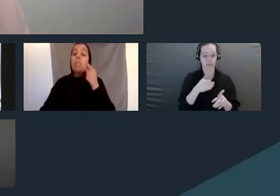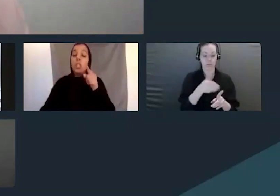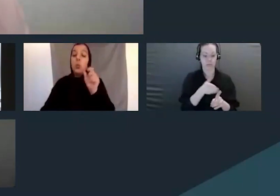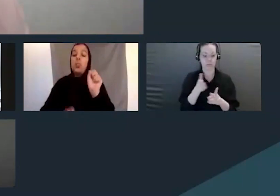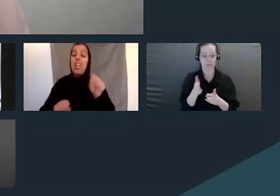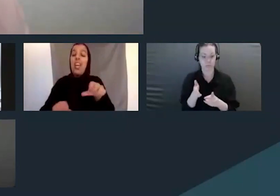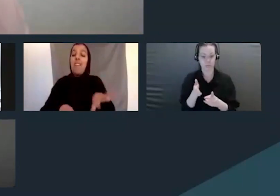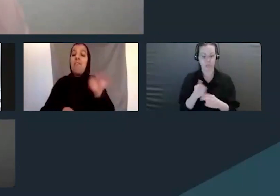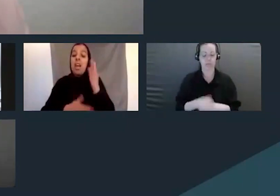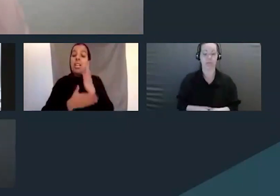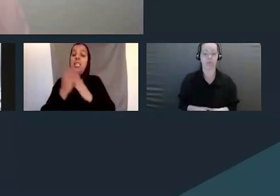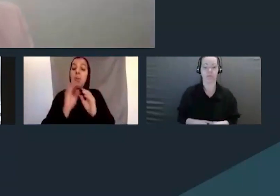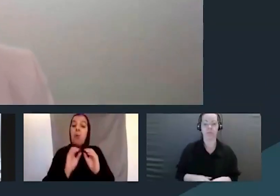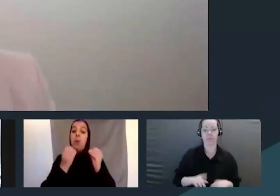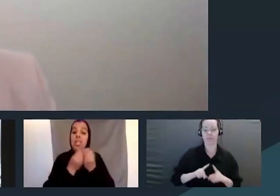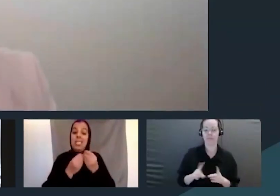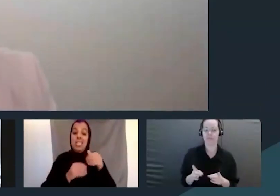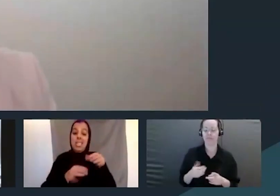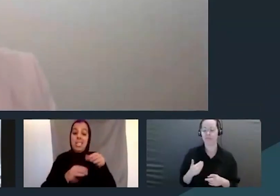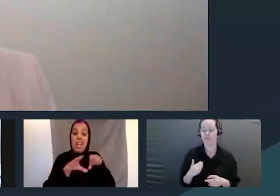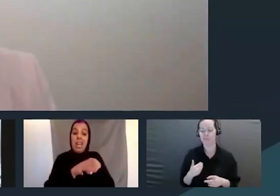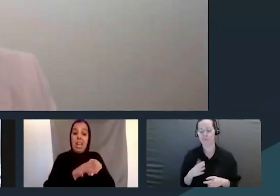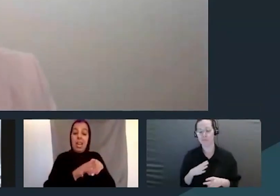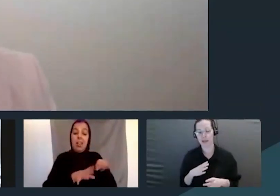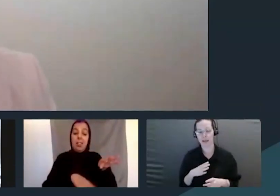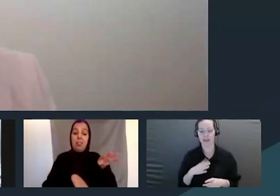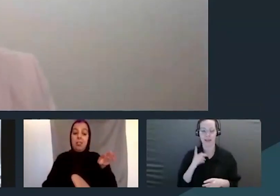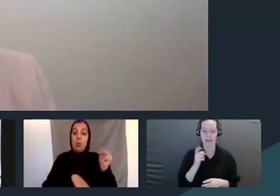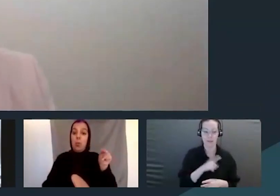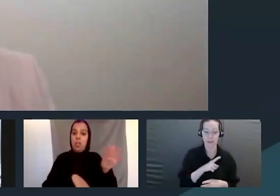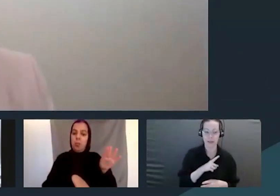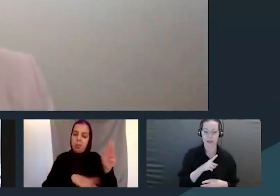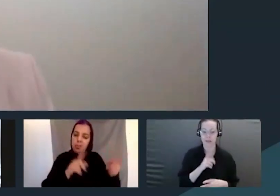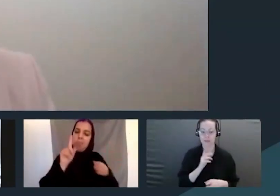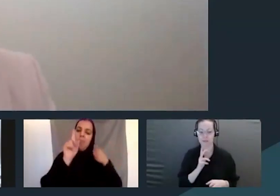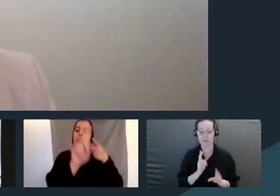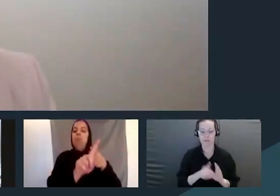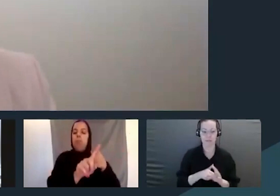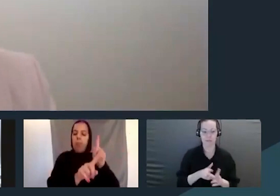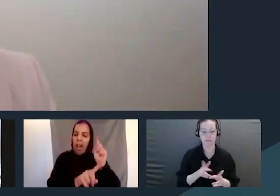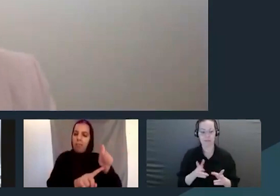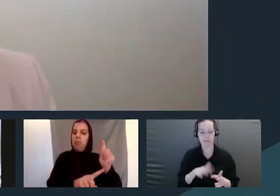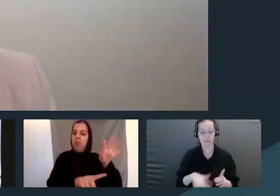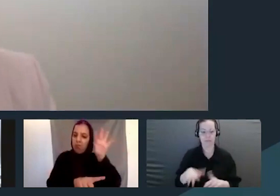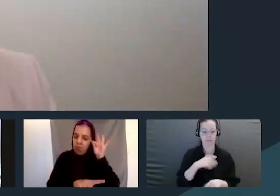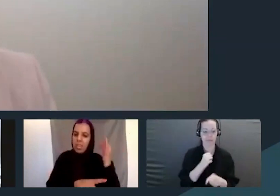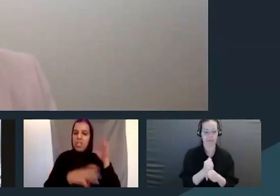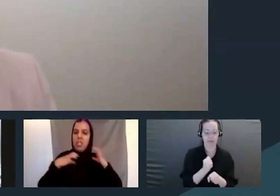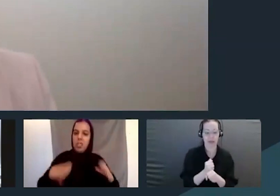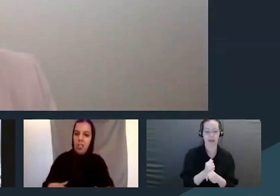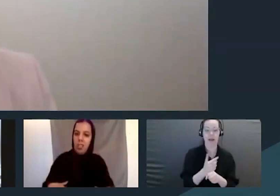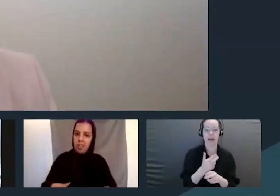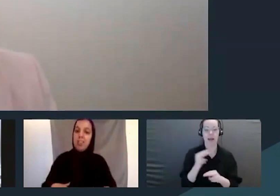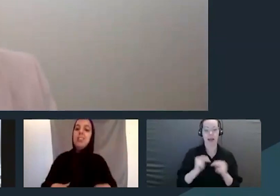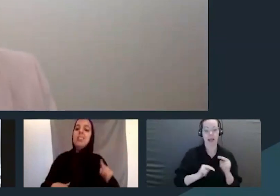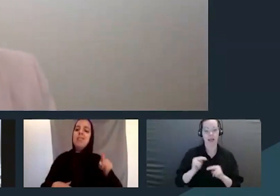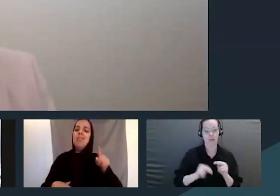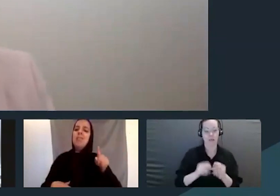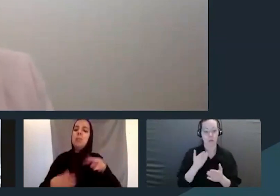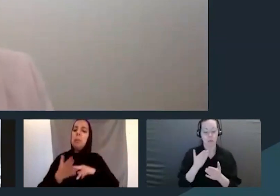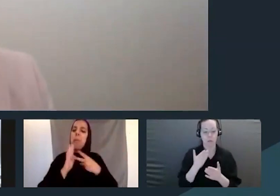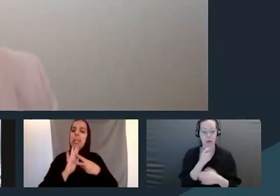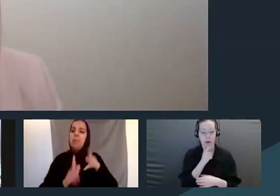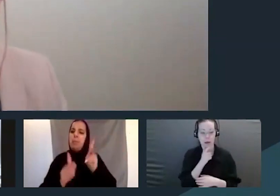français. Et nous avons vu pas mal de nouveaux arrivants francophones qui ont affaire à ces